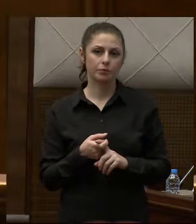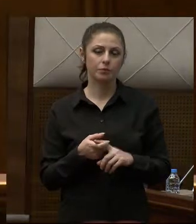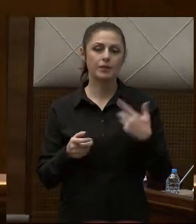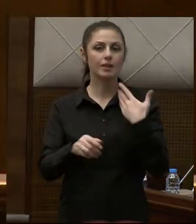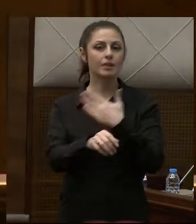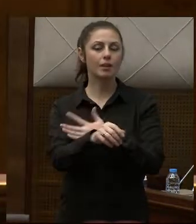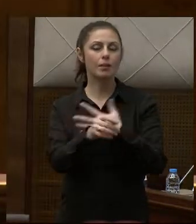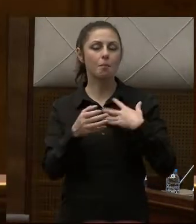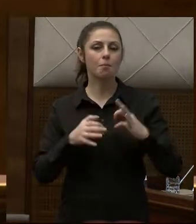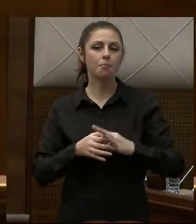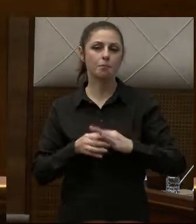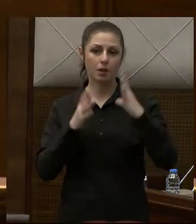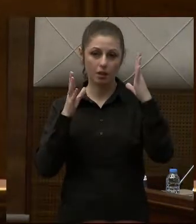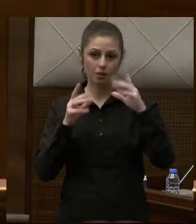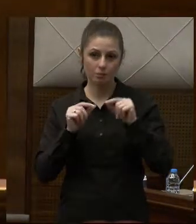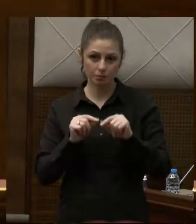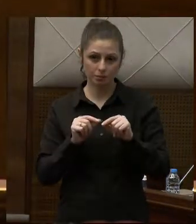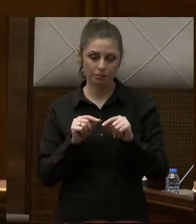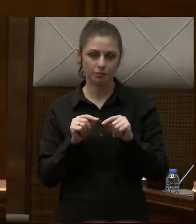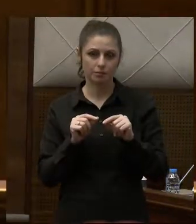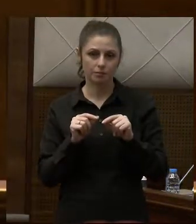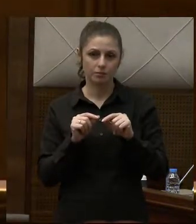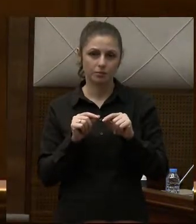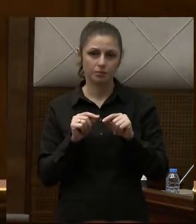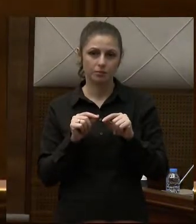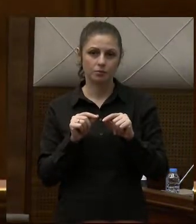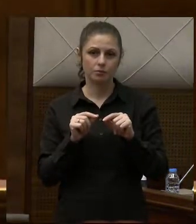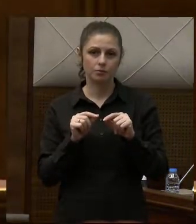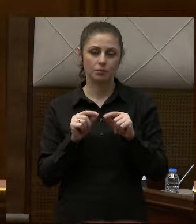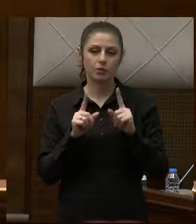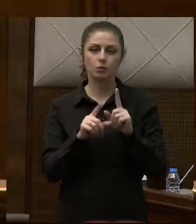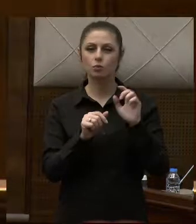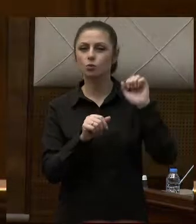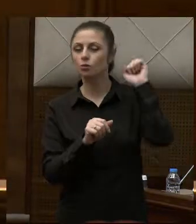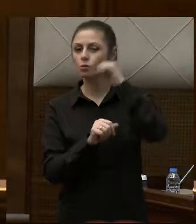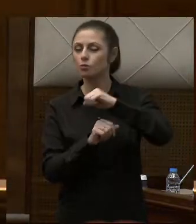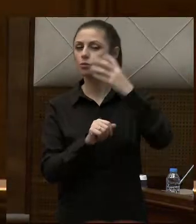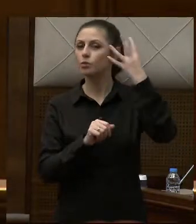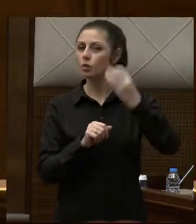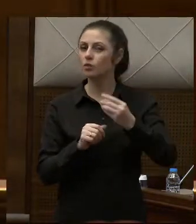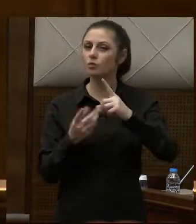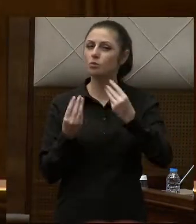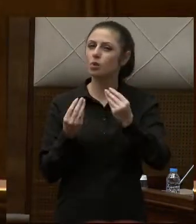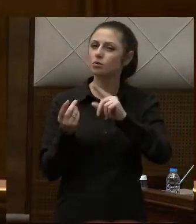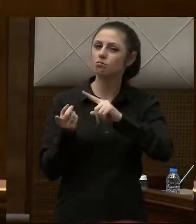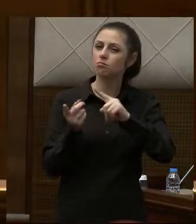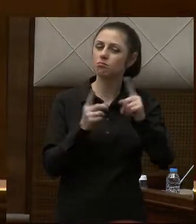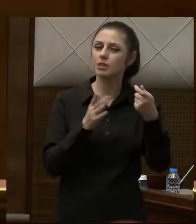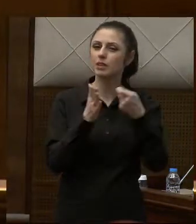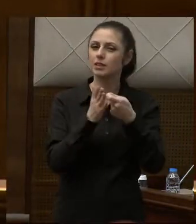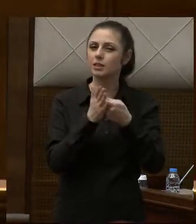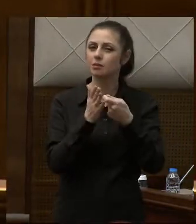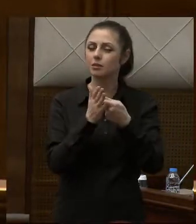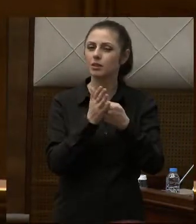bağımsızlığına, bütünlüğüne karşı saldırıda bulunan çeşitli isimler altındaki